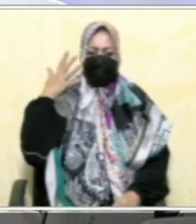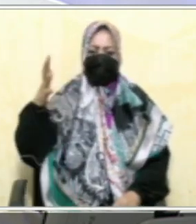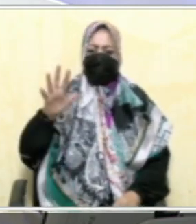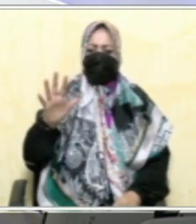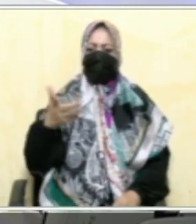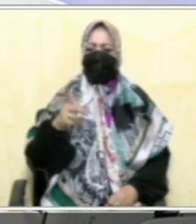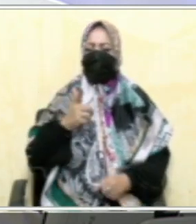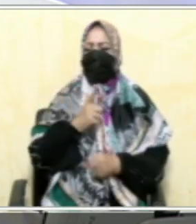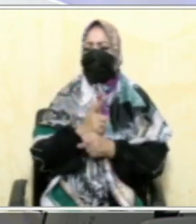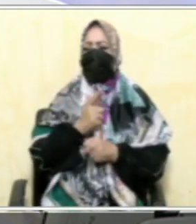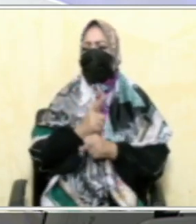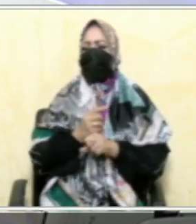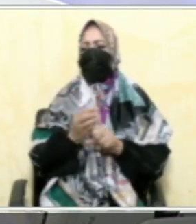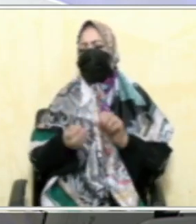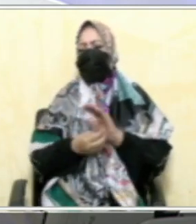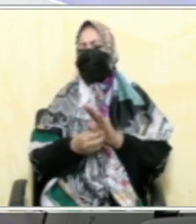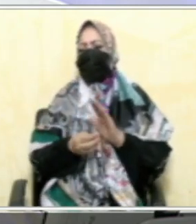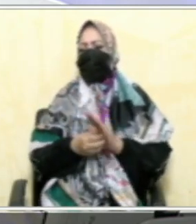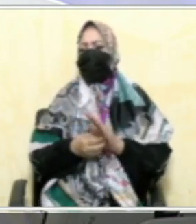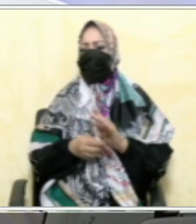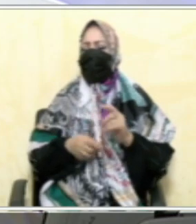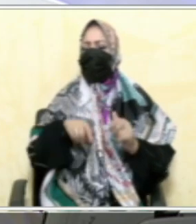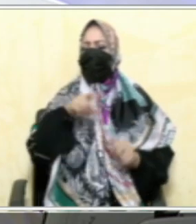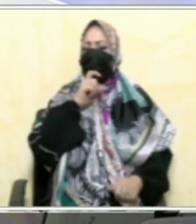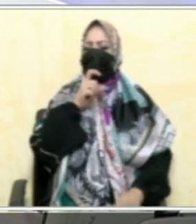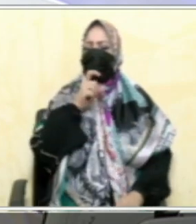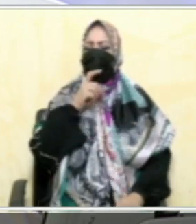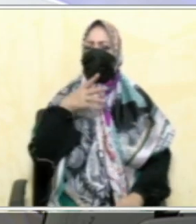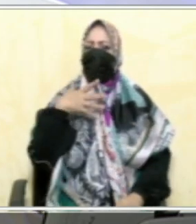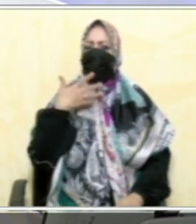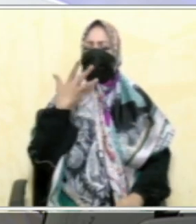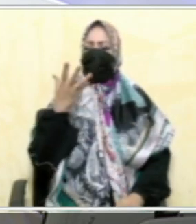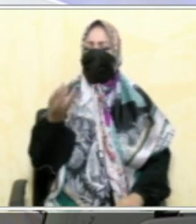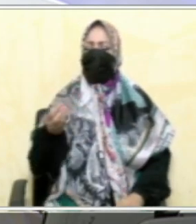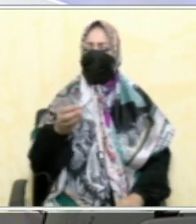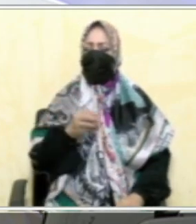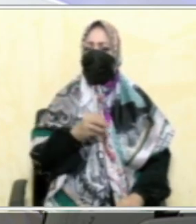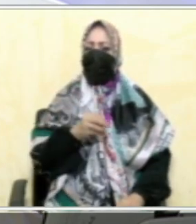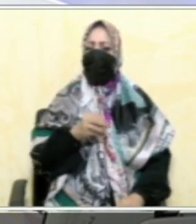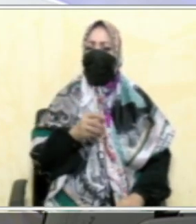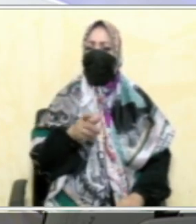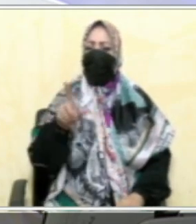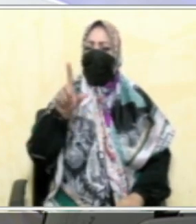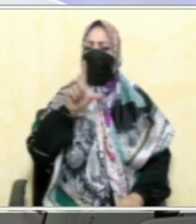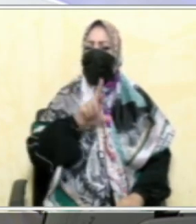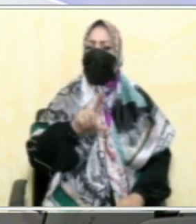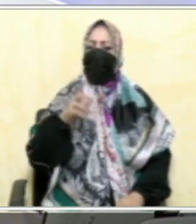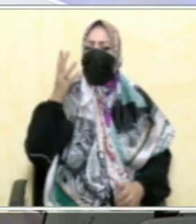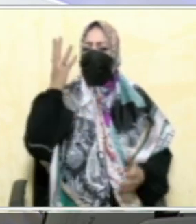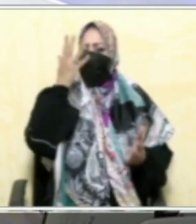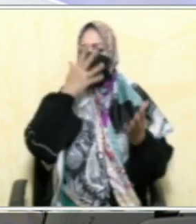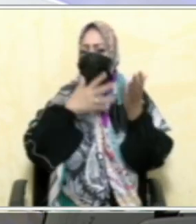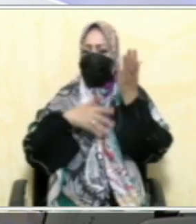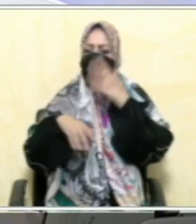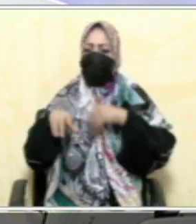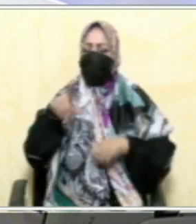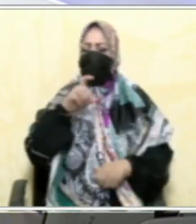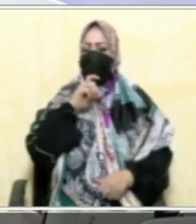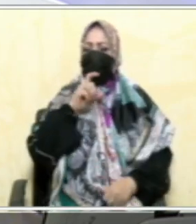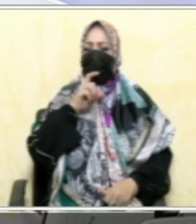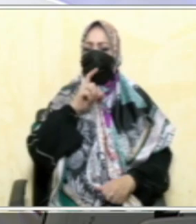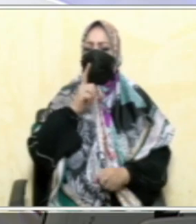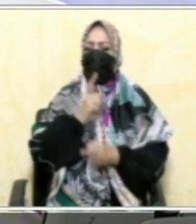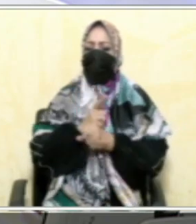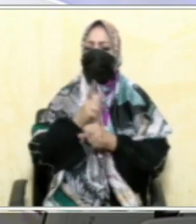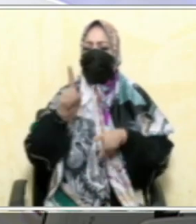خلل نعانيه هو الضعف عند بعض هؤلاء المدرسات، ومن ثم فهذا أمر ينبغي أن يعالج.